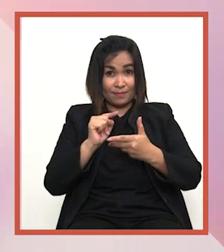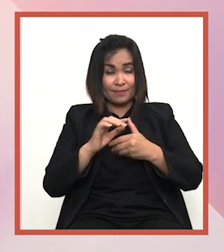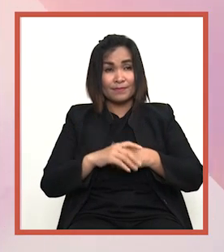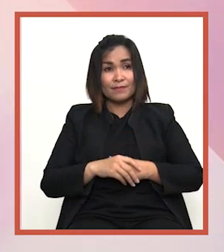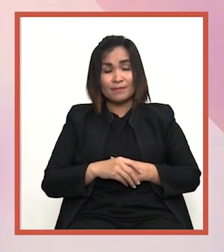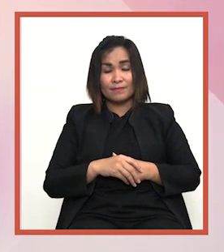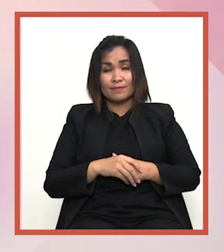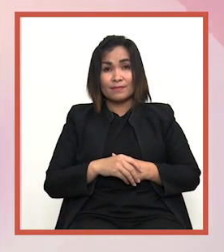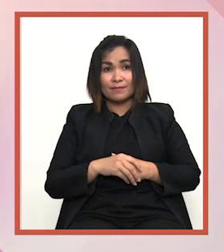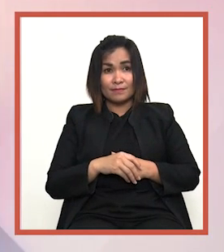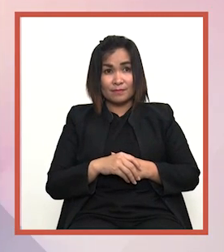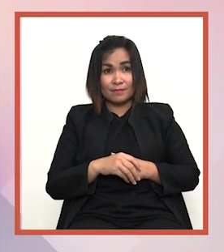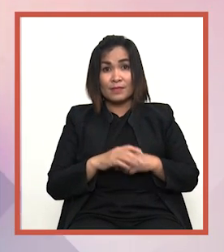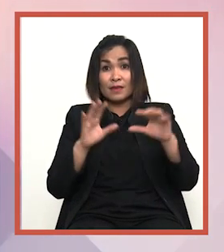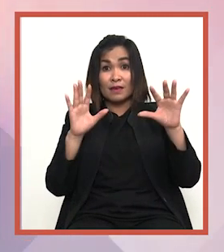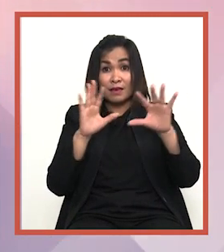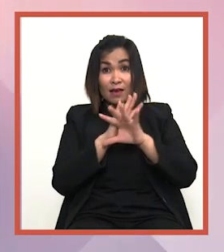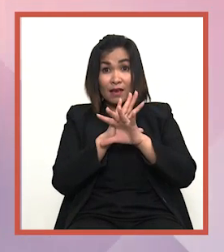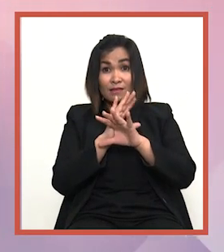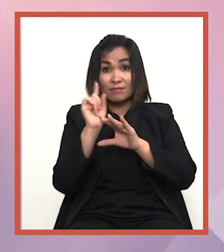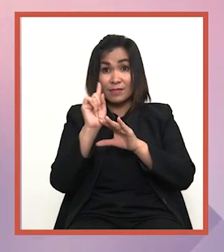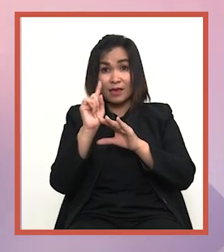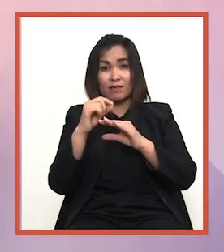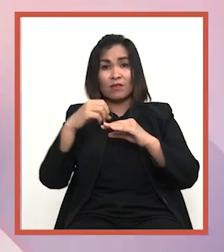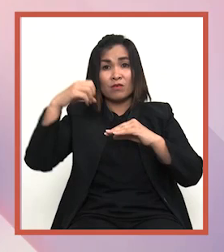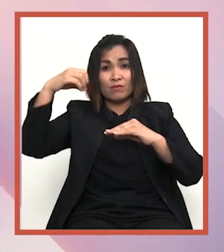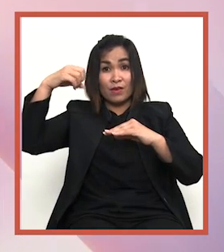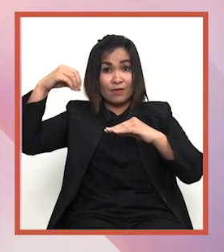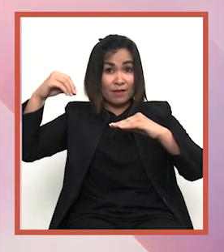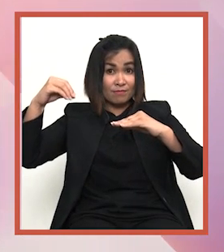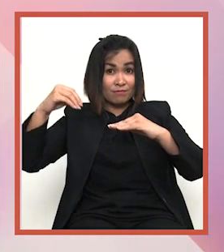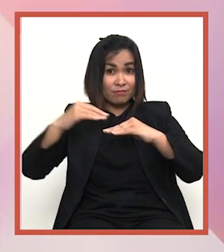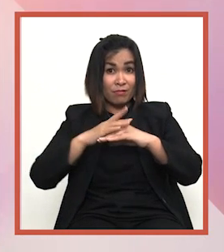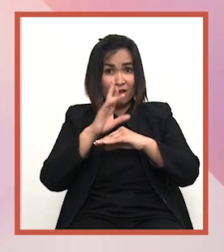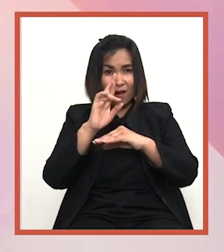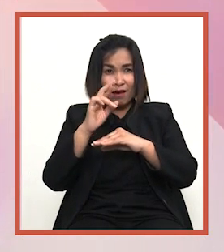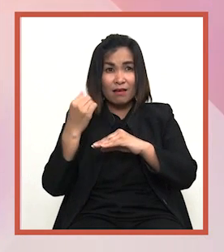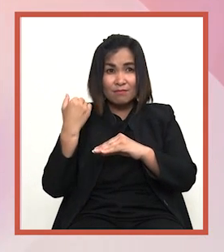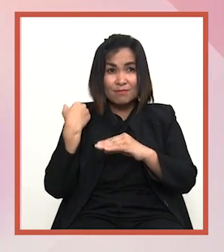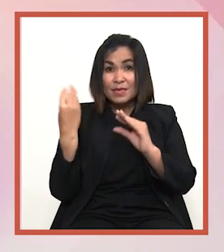สัญลักษณ์หลอดแสงให้ความร้อนนะครับจะคล้ายๆกับลักษณะของตัวต้านทานนะครับที่มีนะครับ